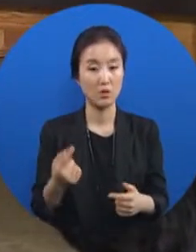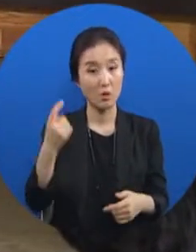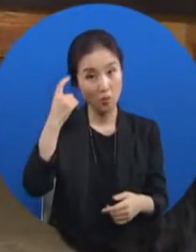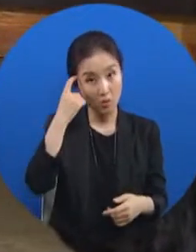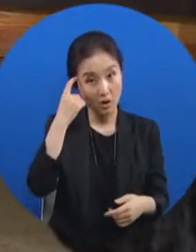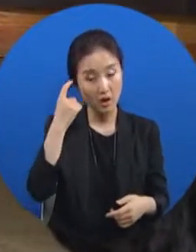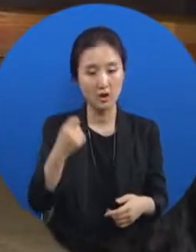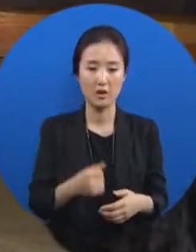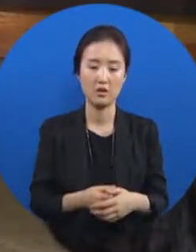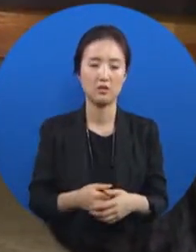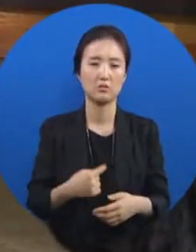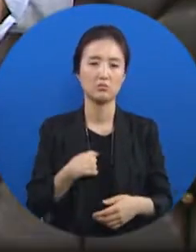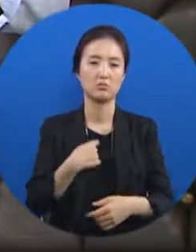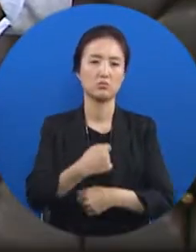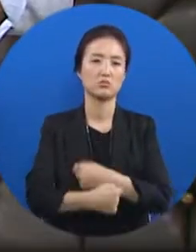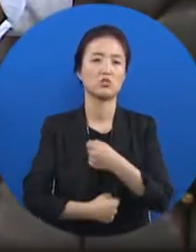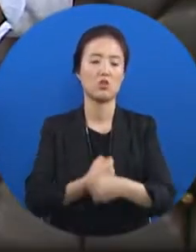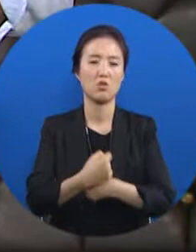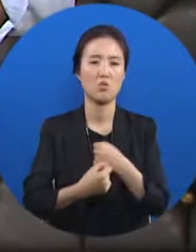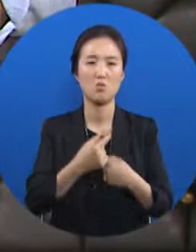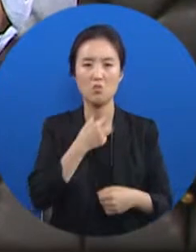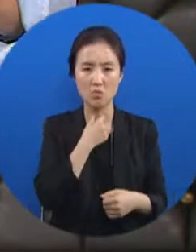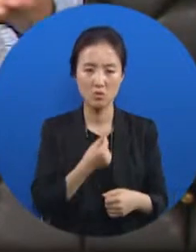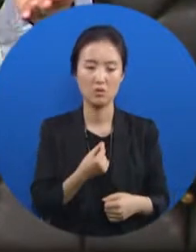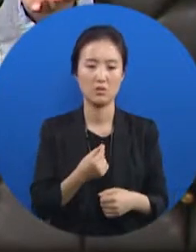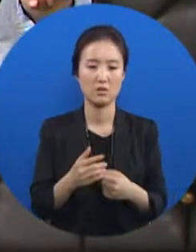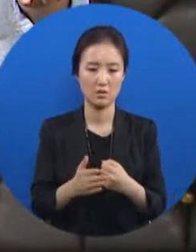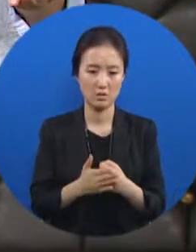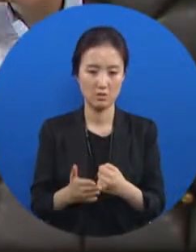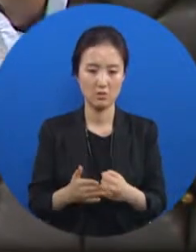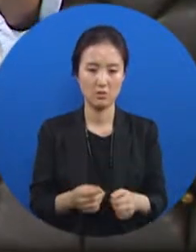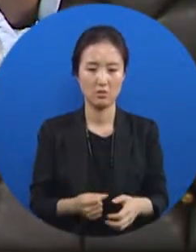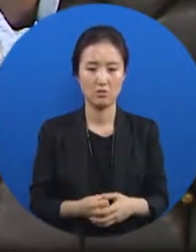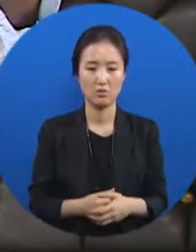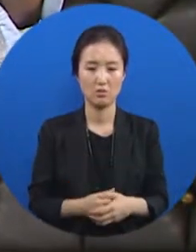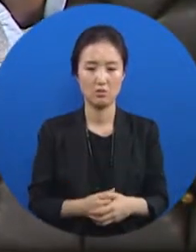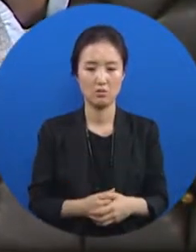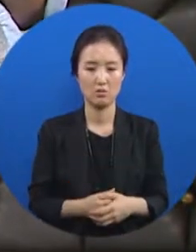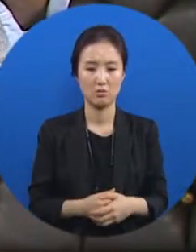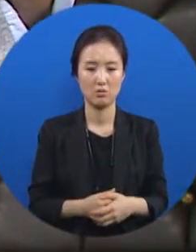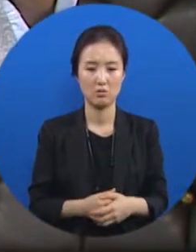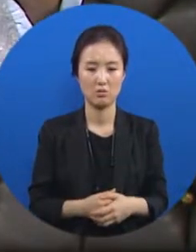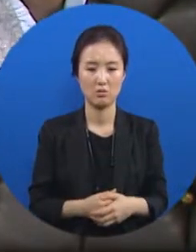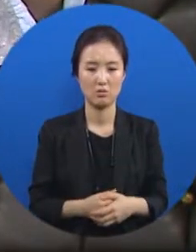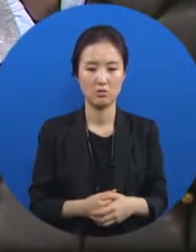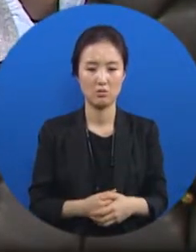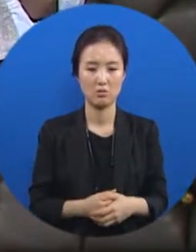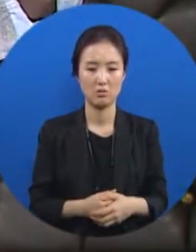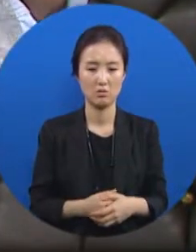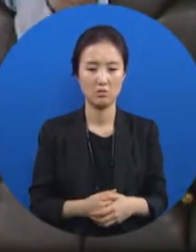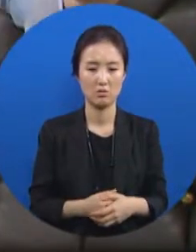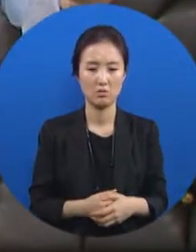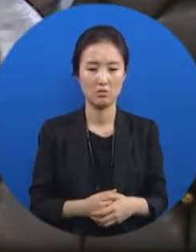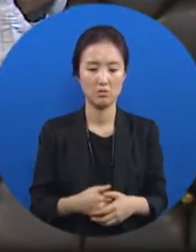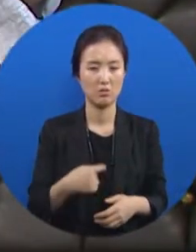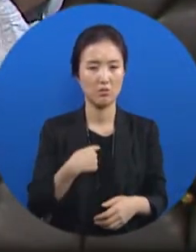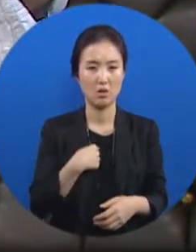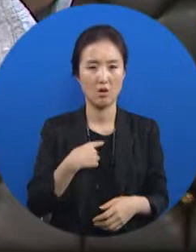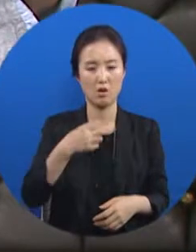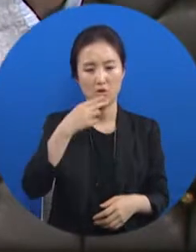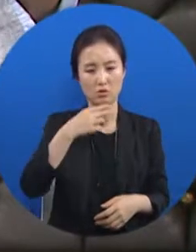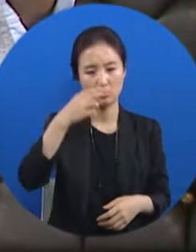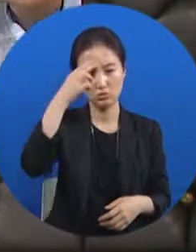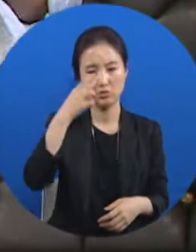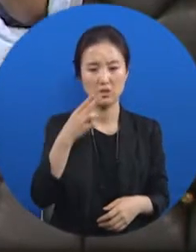freedom. 자유 때문에. 이 자유라는 게 저도 그랬어요. 전 정말 뭐 술, 담배보다 차가 너무